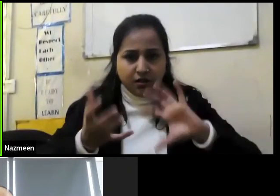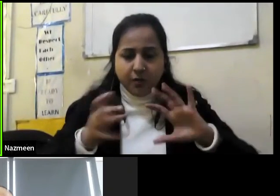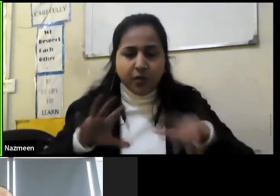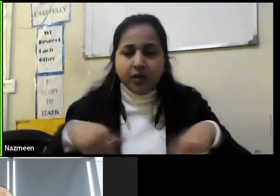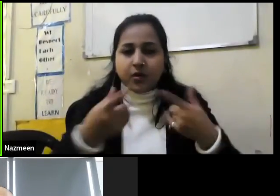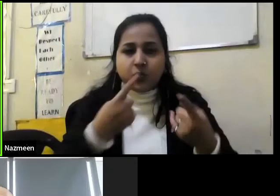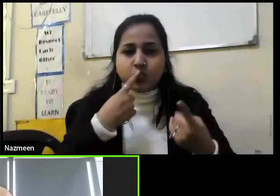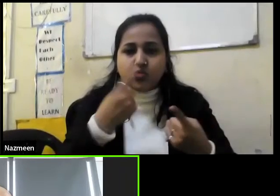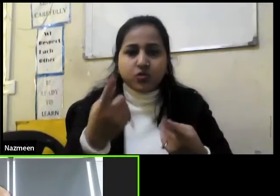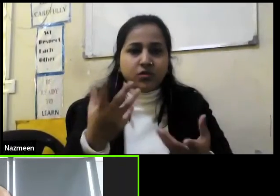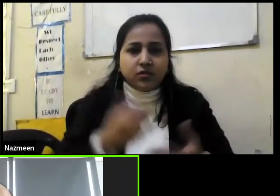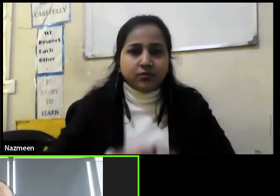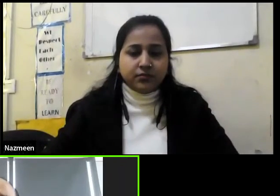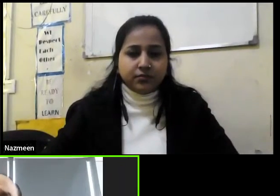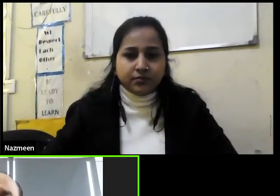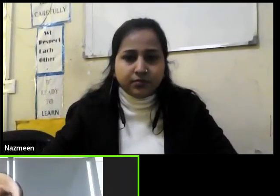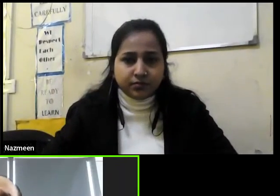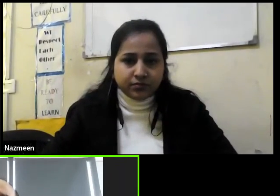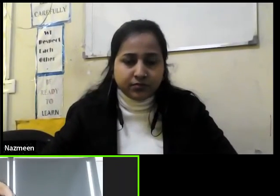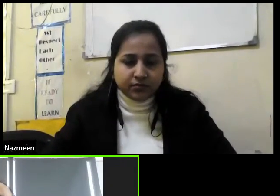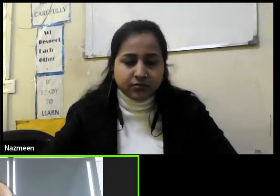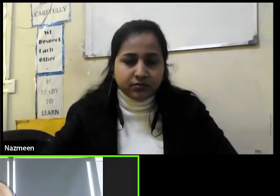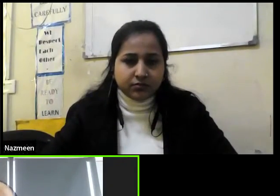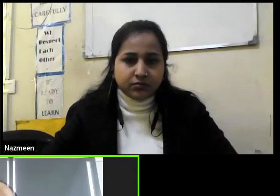इसमें? देखिए,